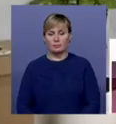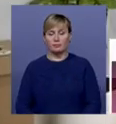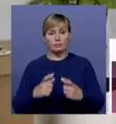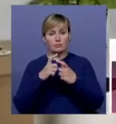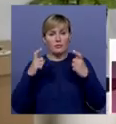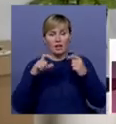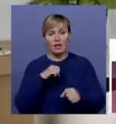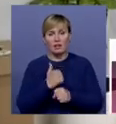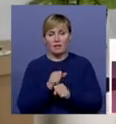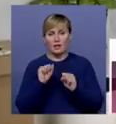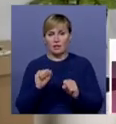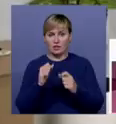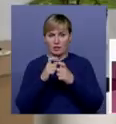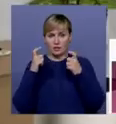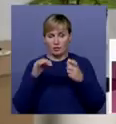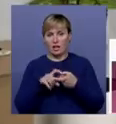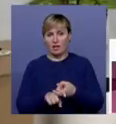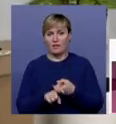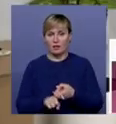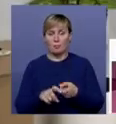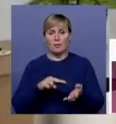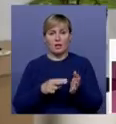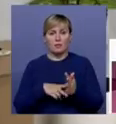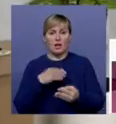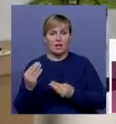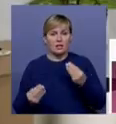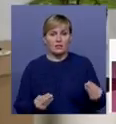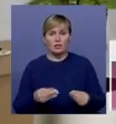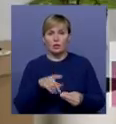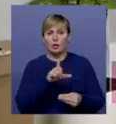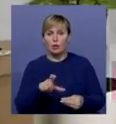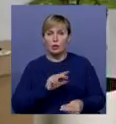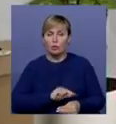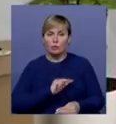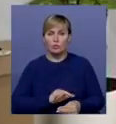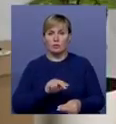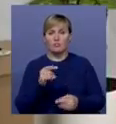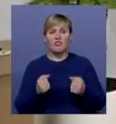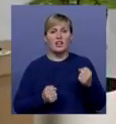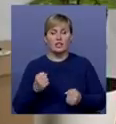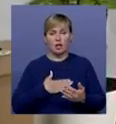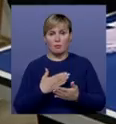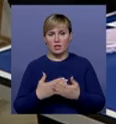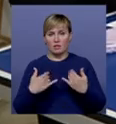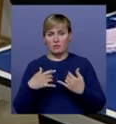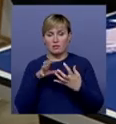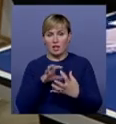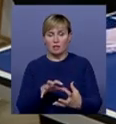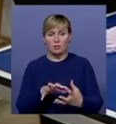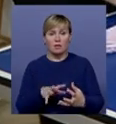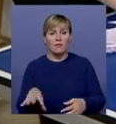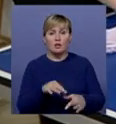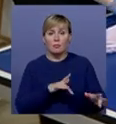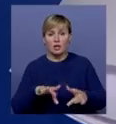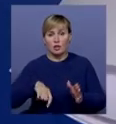Маски – одно из главных защитных средств от коронавируса. Мы планируем раздавать их санитарным работникам и водителям общественного транспорта. Весь